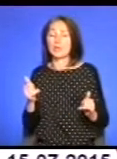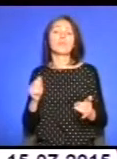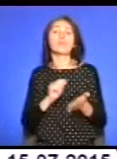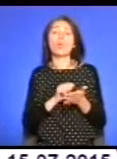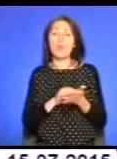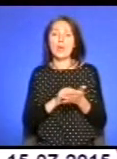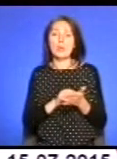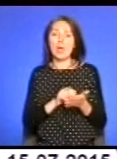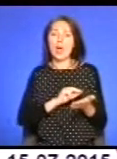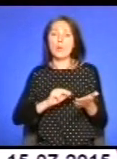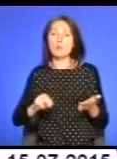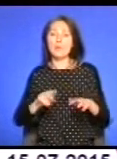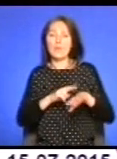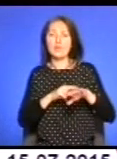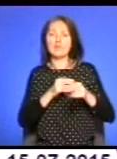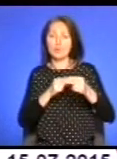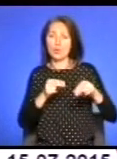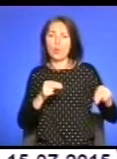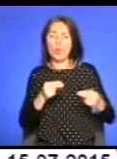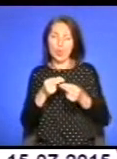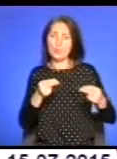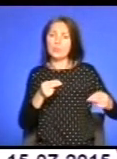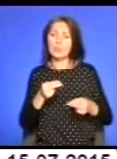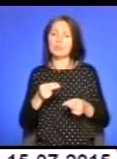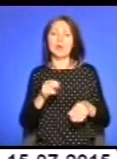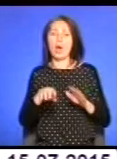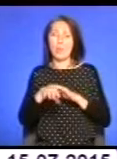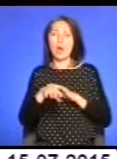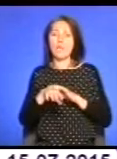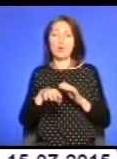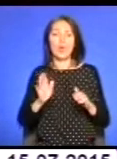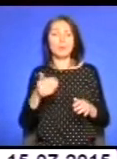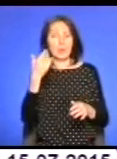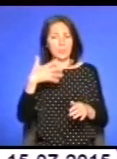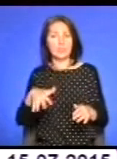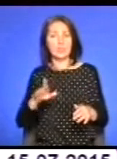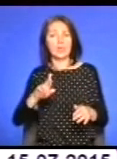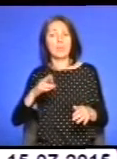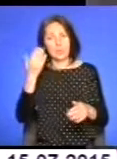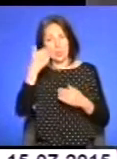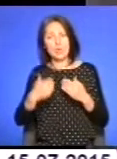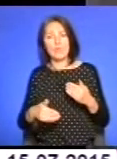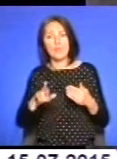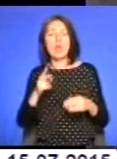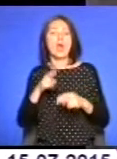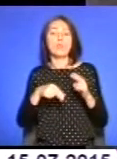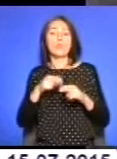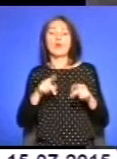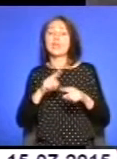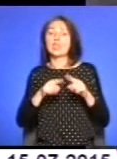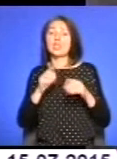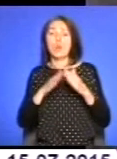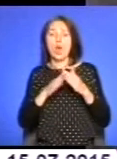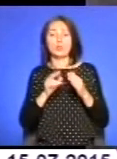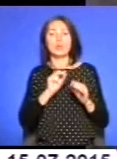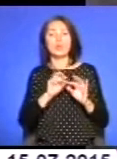була паралізована. Як будувати рідну хату – останнє послання, яке у 1940 році Шептицький надиктував секретарям.